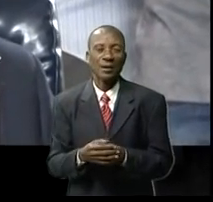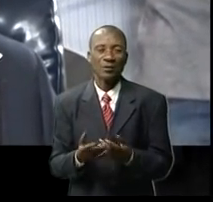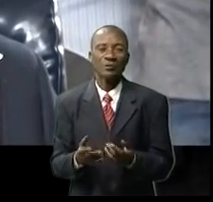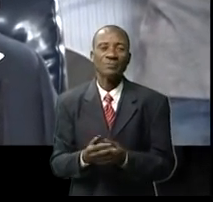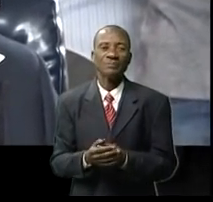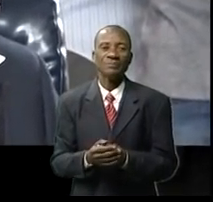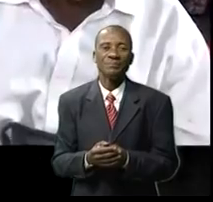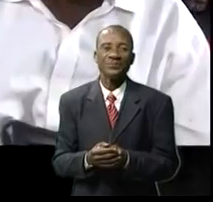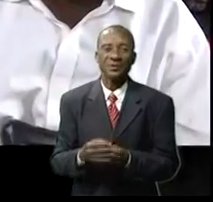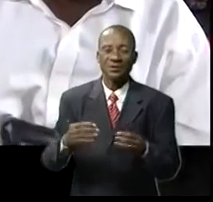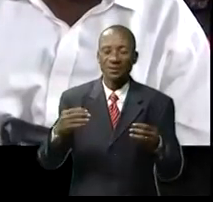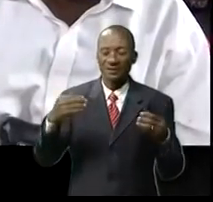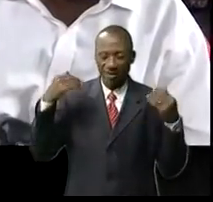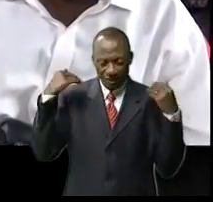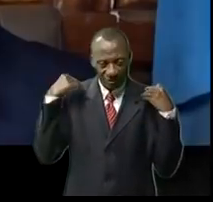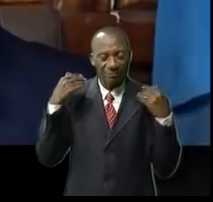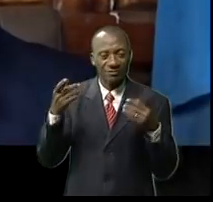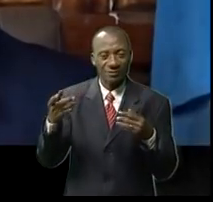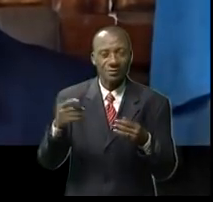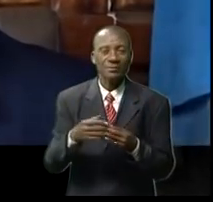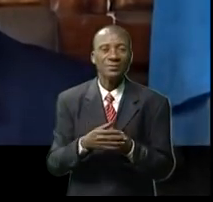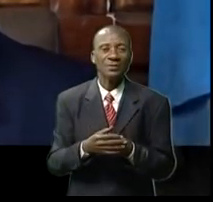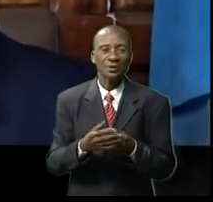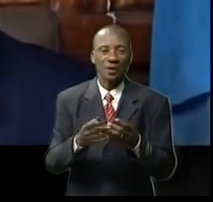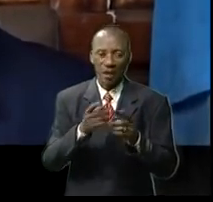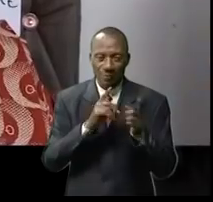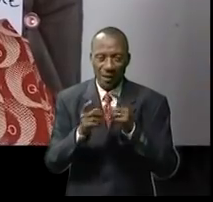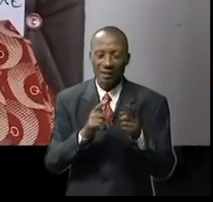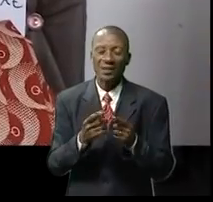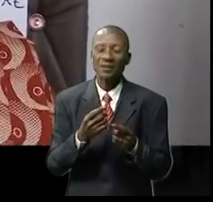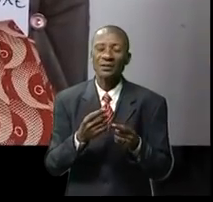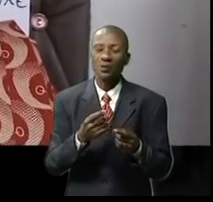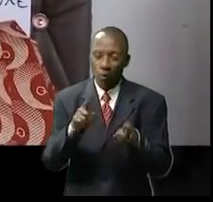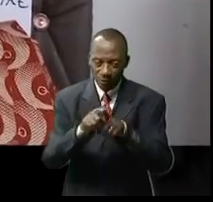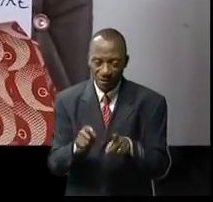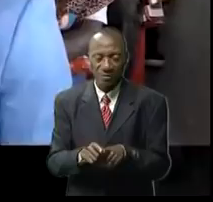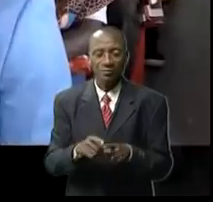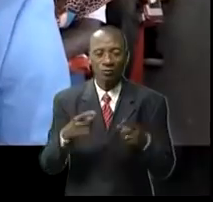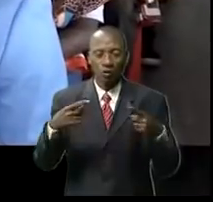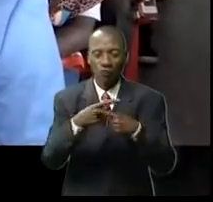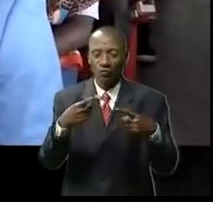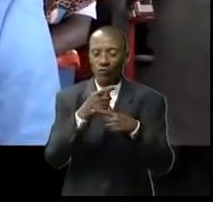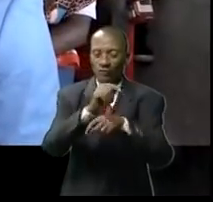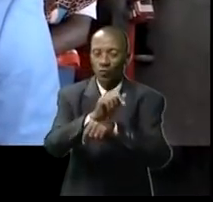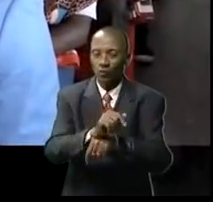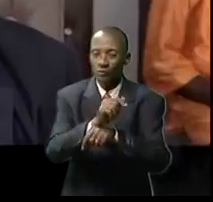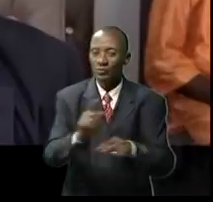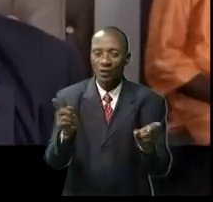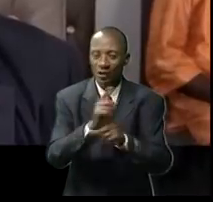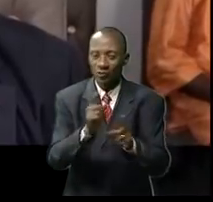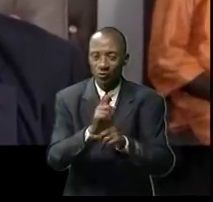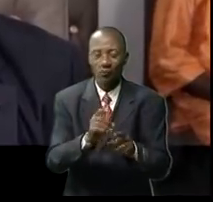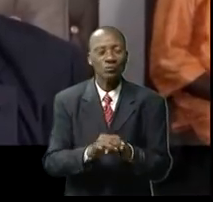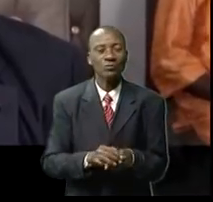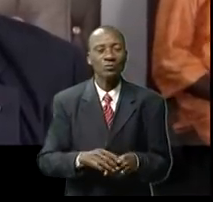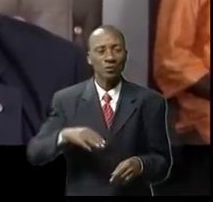Commission consultative pour le règlement des conflits coutumiers, CCRCC, une structure dont les membres doivent œuvrer